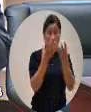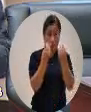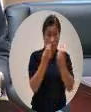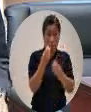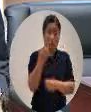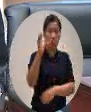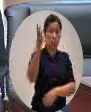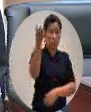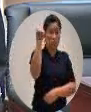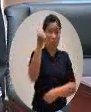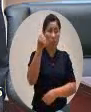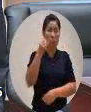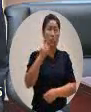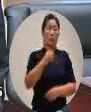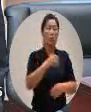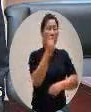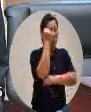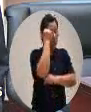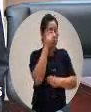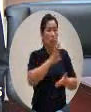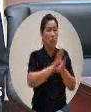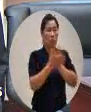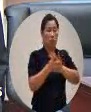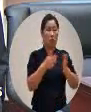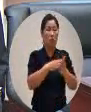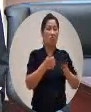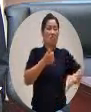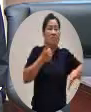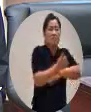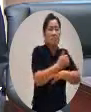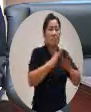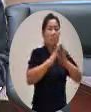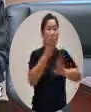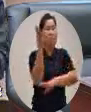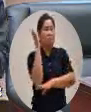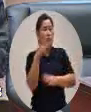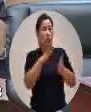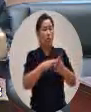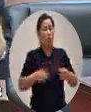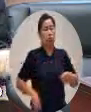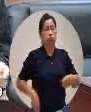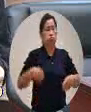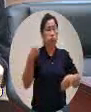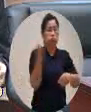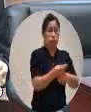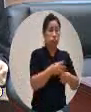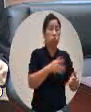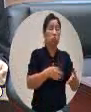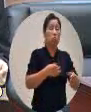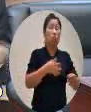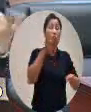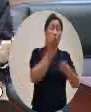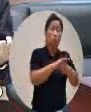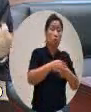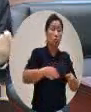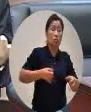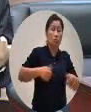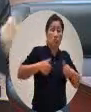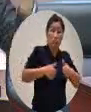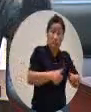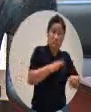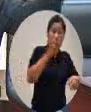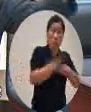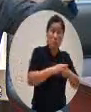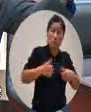呢侵占市府土地而且要補甲五年的租金然後呢但是透過法院的訴訟他們敗訴